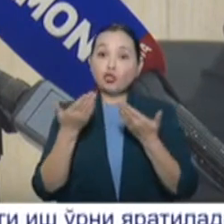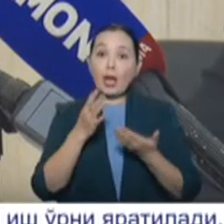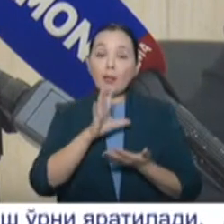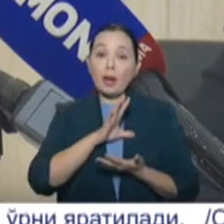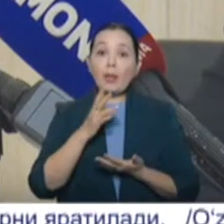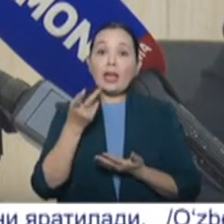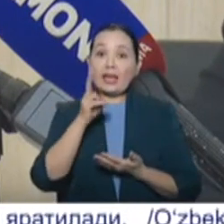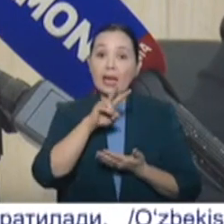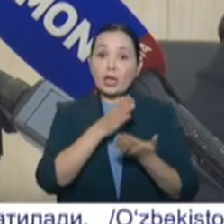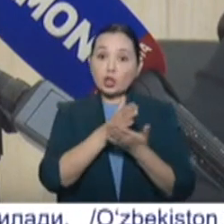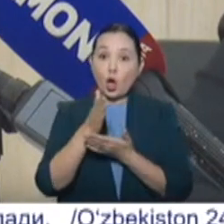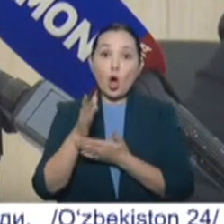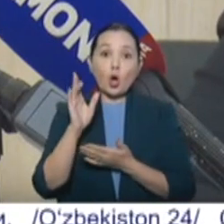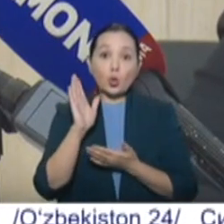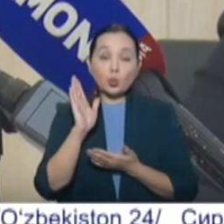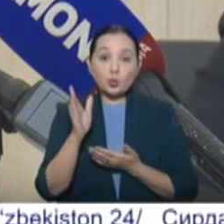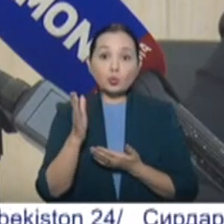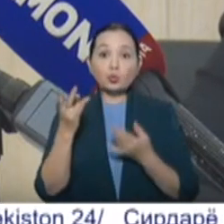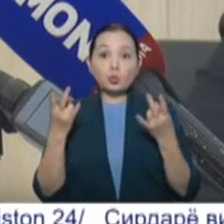ikkala soha uchun ham, ular bilan birga